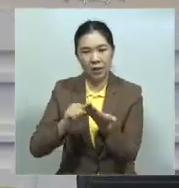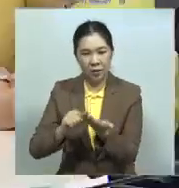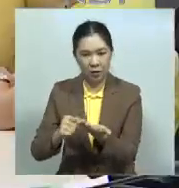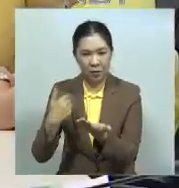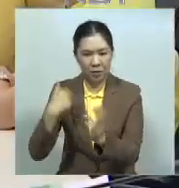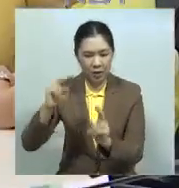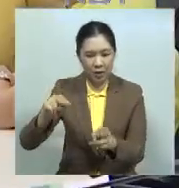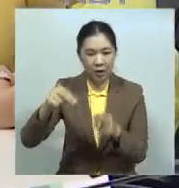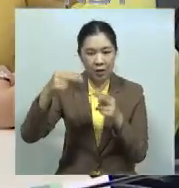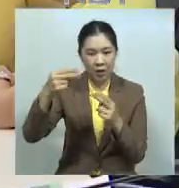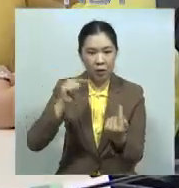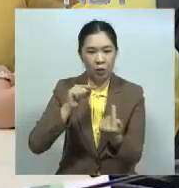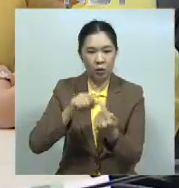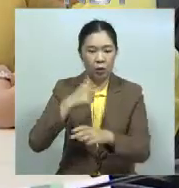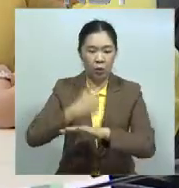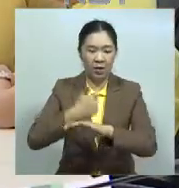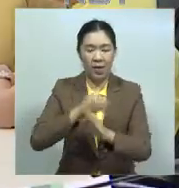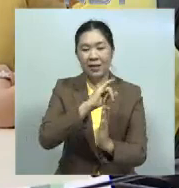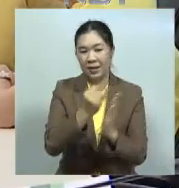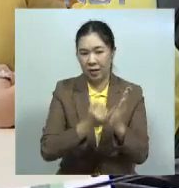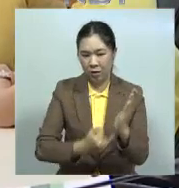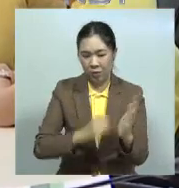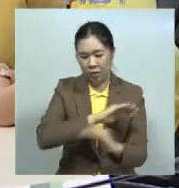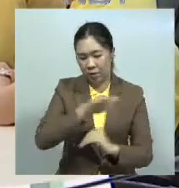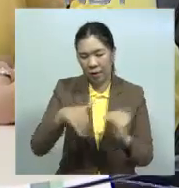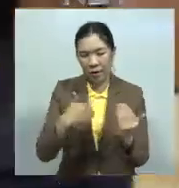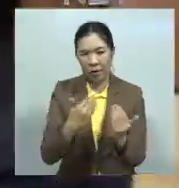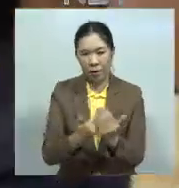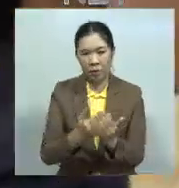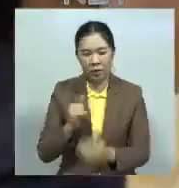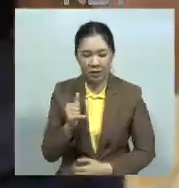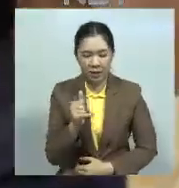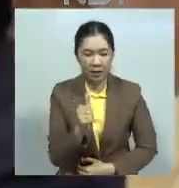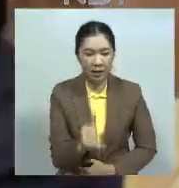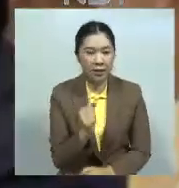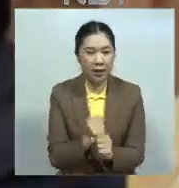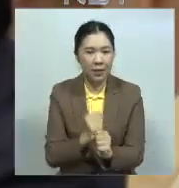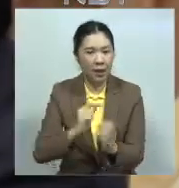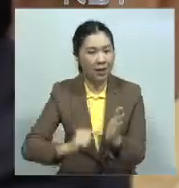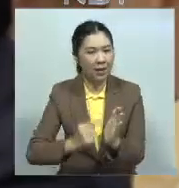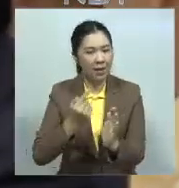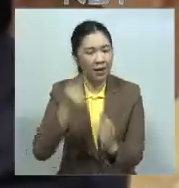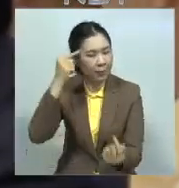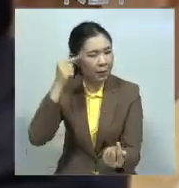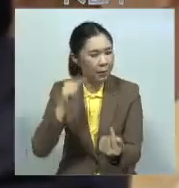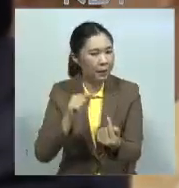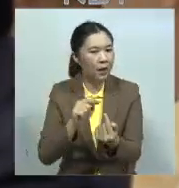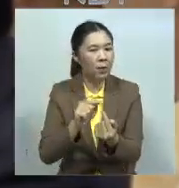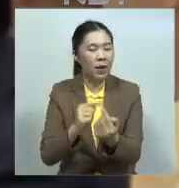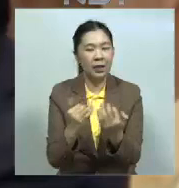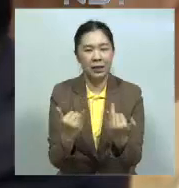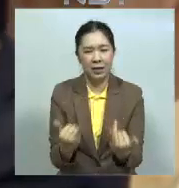นซ์กับผู้ว่าราชการจังหวัดทั่วประเทศในการเข้าทำงานวันแรกซึ่งเป้าหมายที่สำคัญของกระทรวงมหาดไทยในรัฐบ